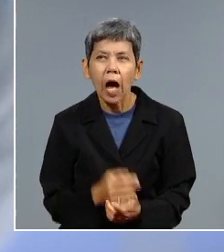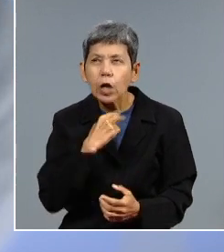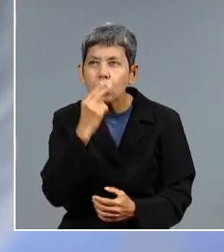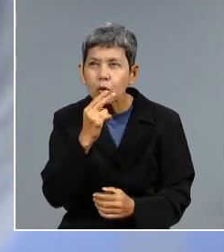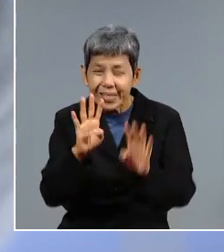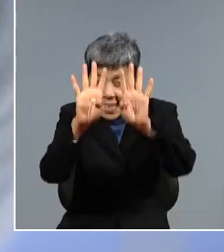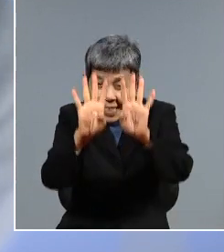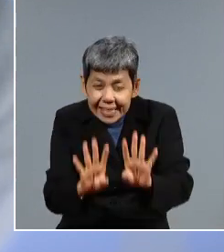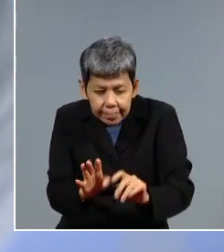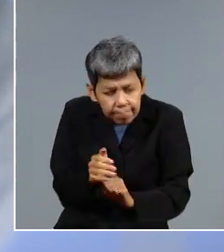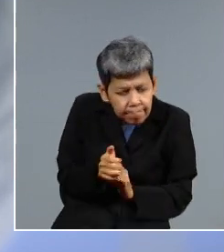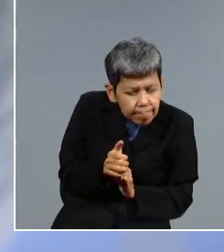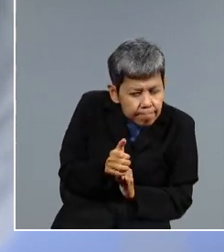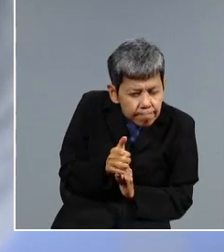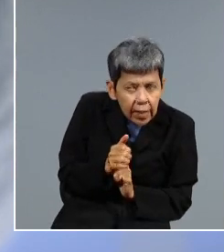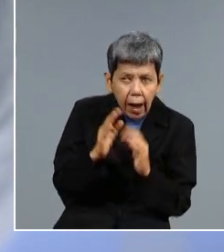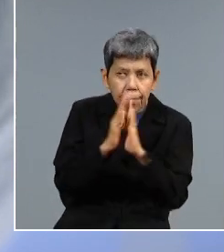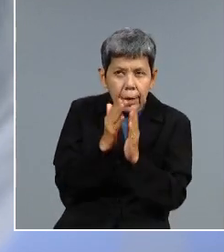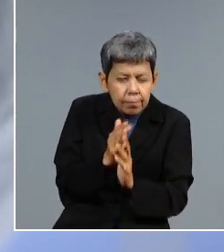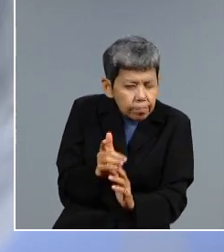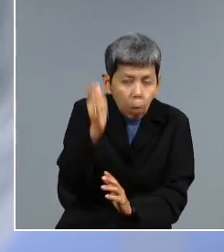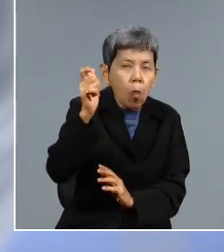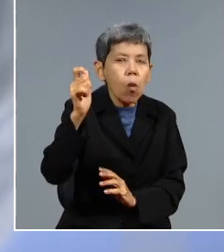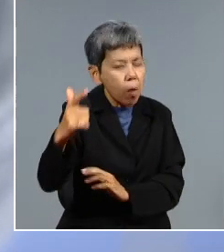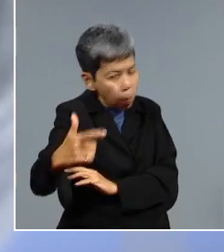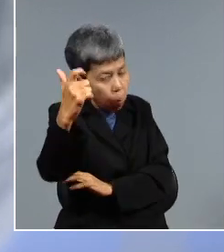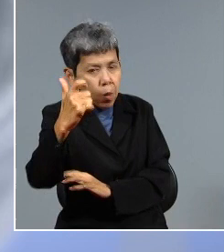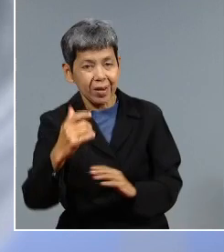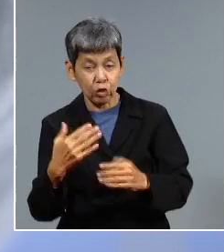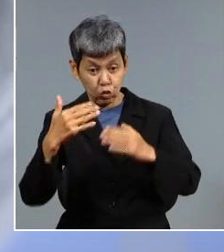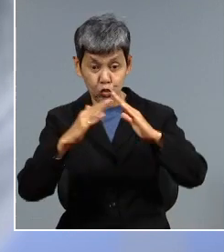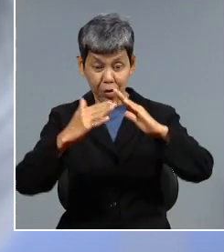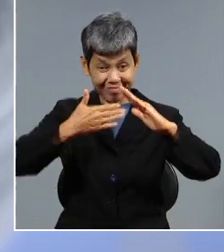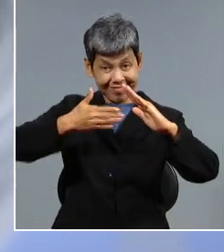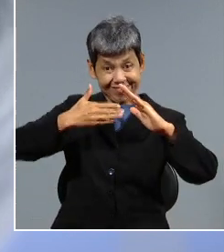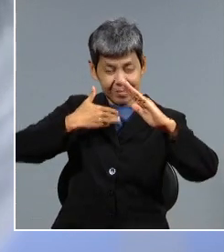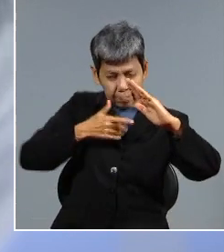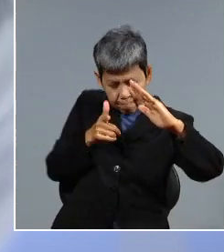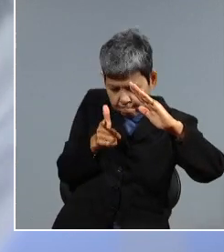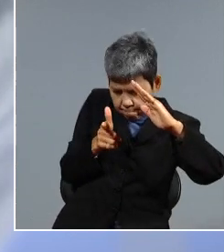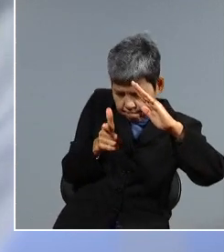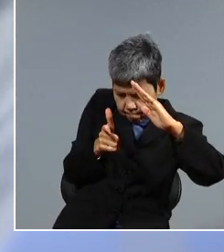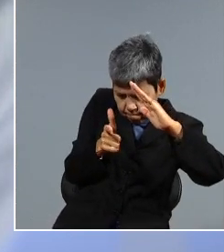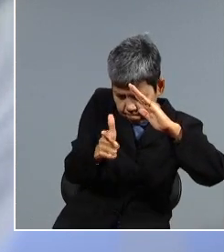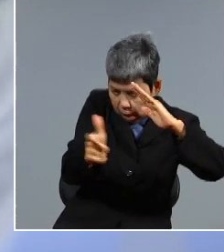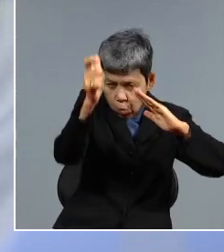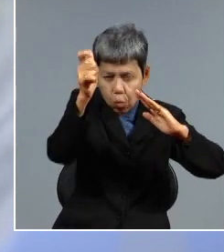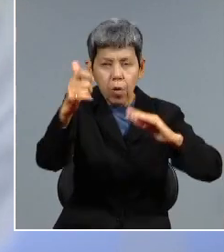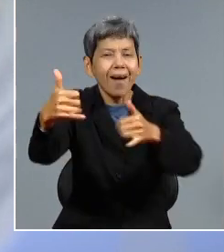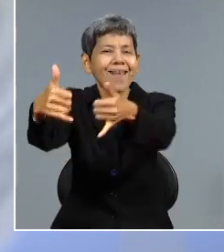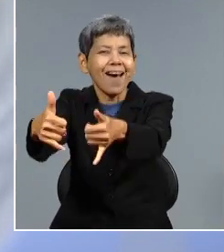นั้นช่องลมเนี่ยชมข้างหลังแล้วนะโทรมาจากข้างหลังอยู่ด้านนอกนะแล้วก็เอาปืนยืนเข้ามาแล้ว